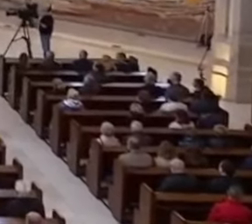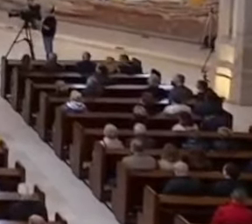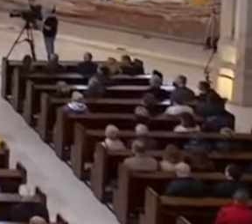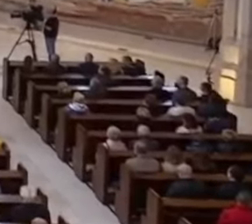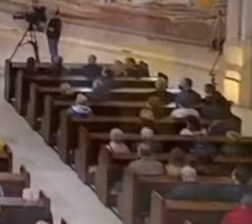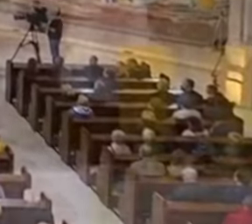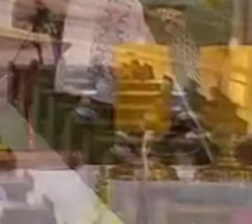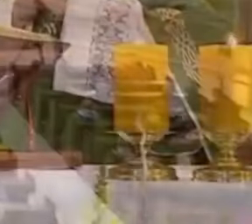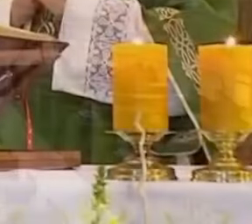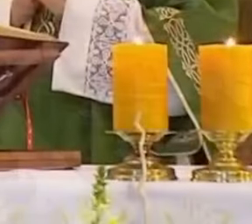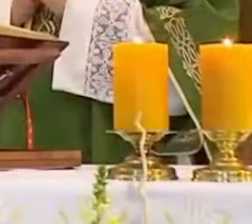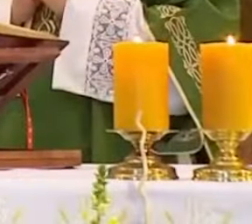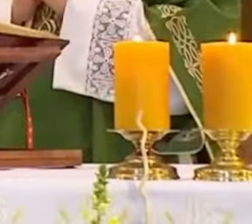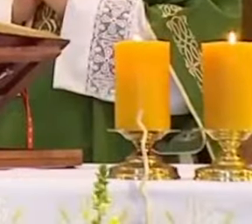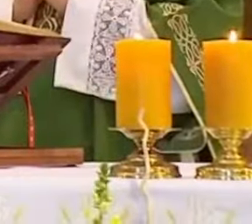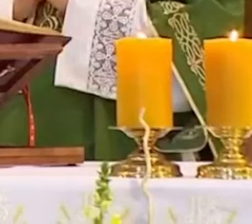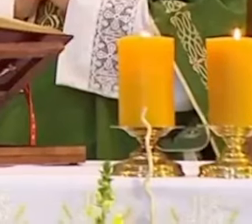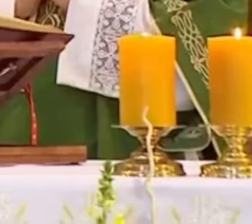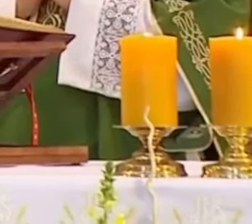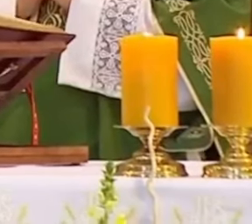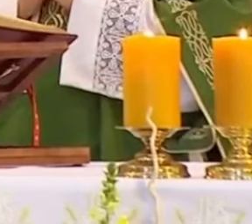bó kit